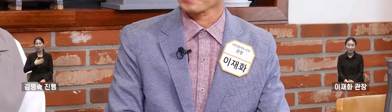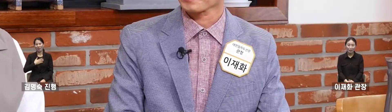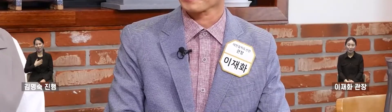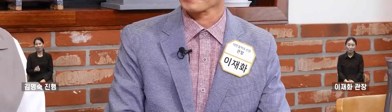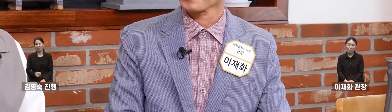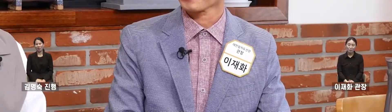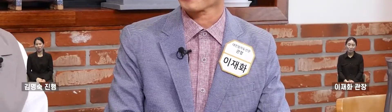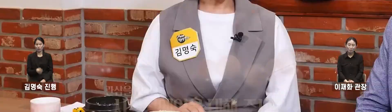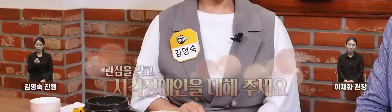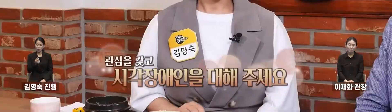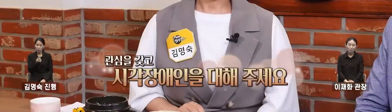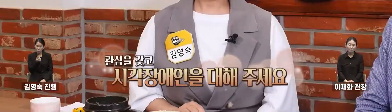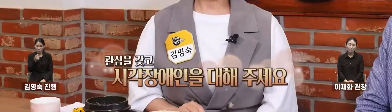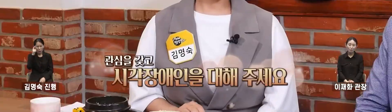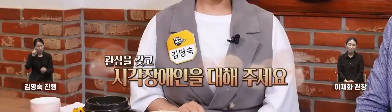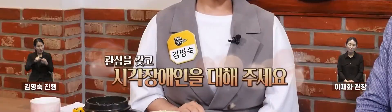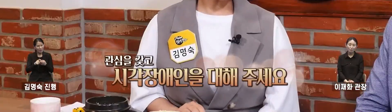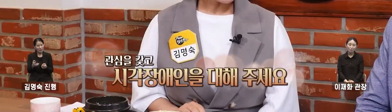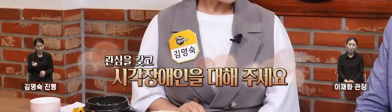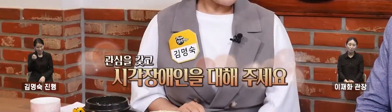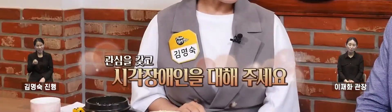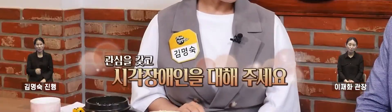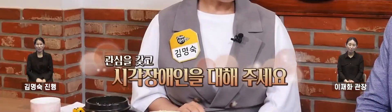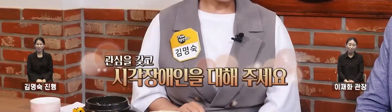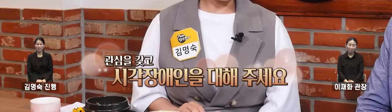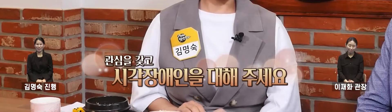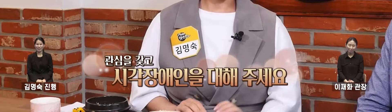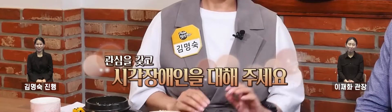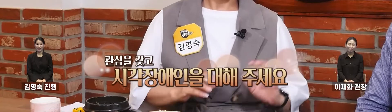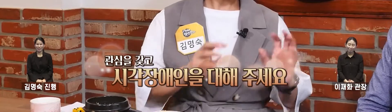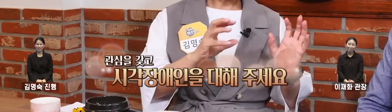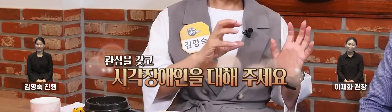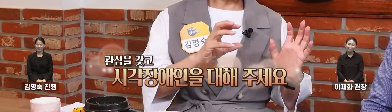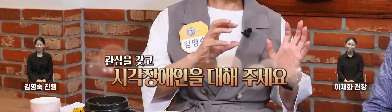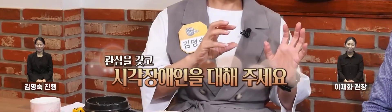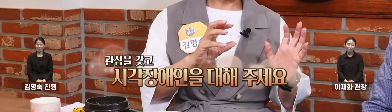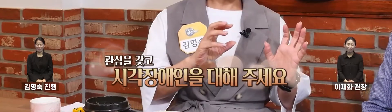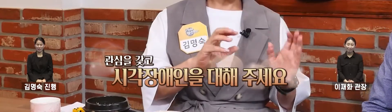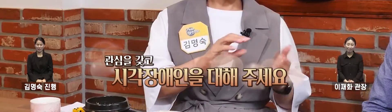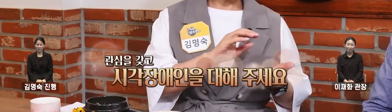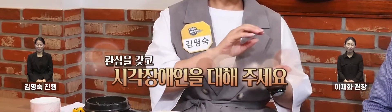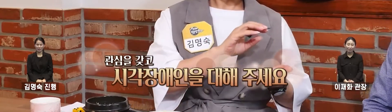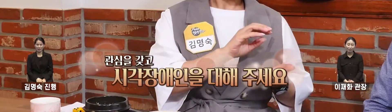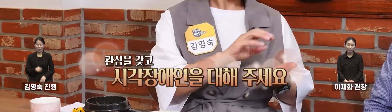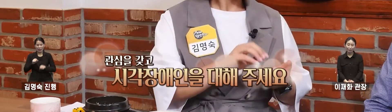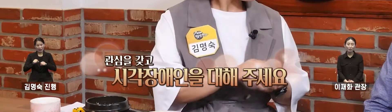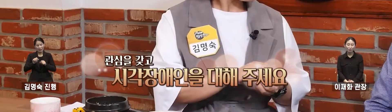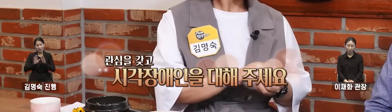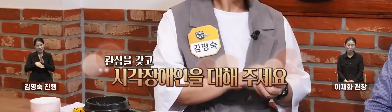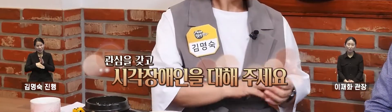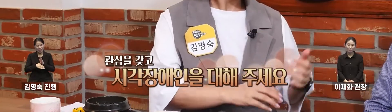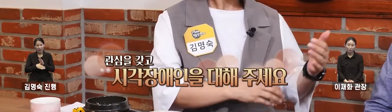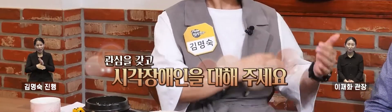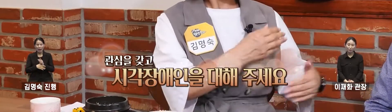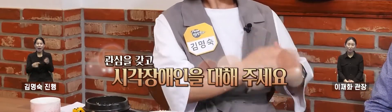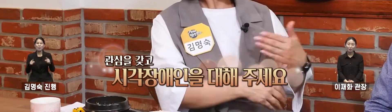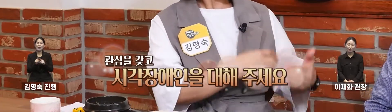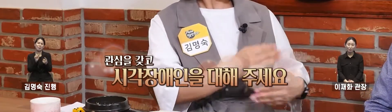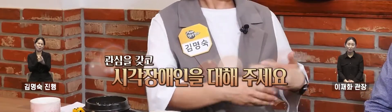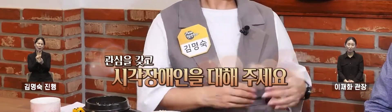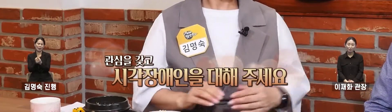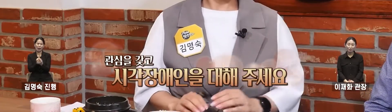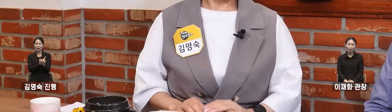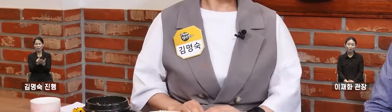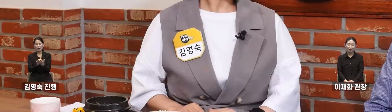그럴 수 있군요. 저희들이 조금만 더 관심을 가지고 예. 이제 그렇게 하면 예. 그